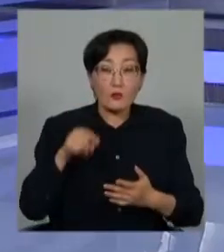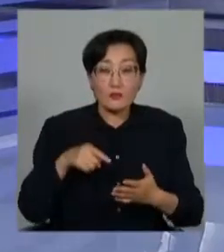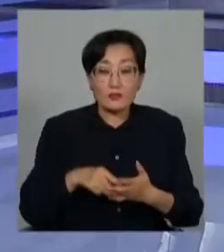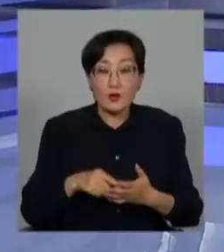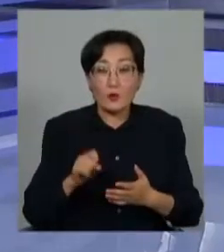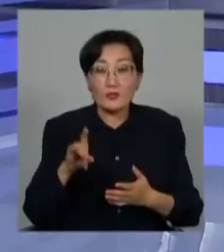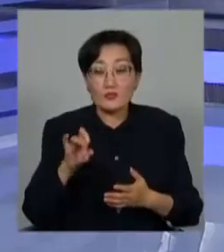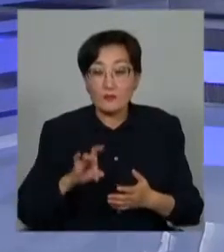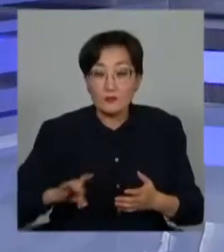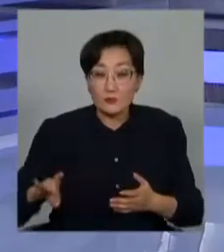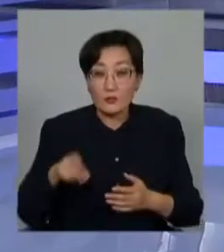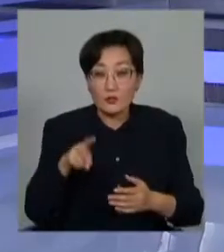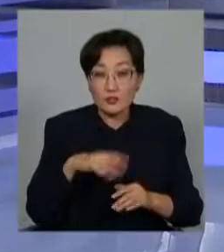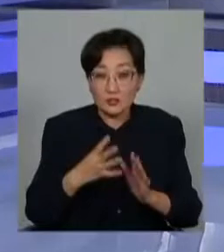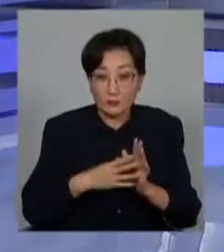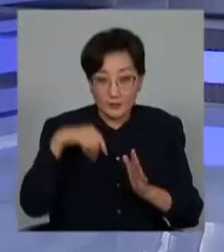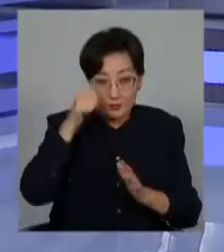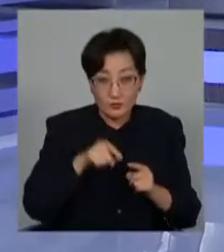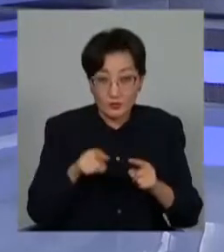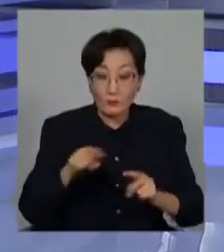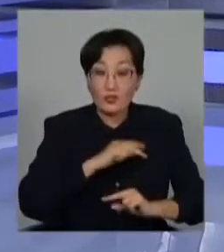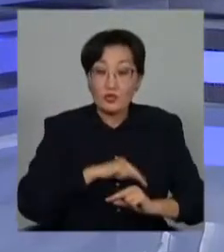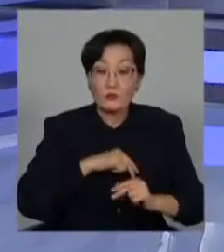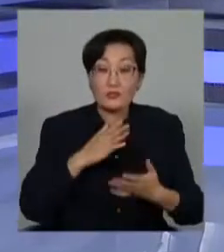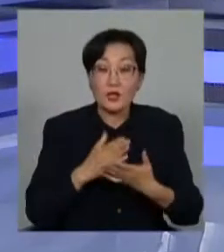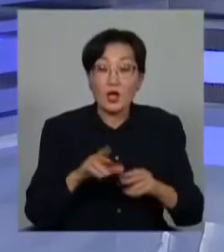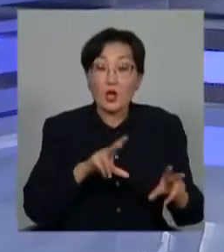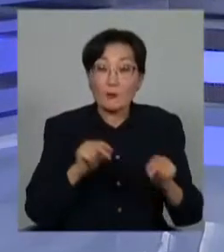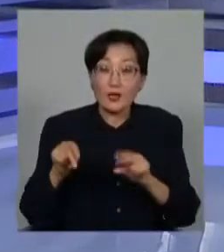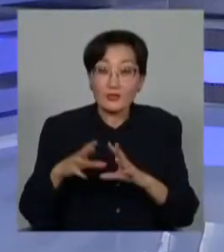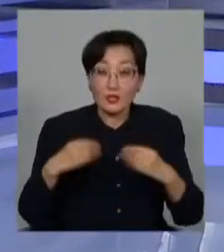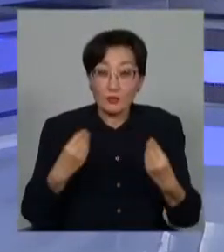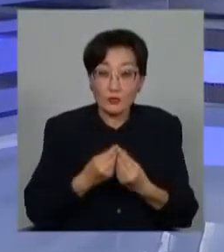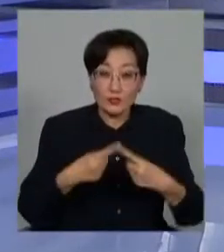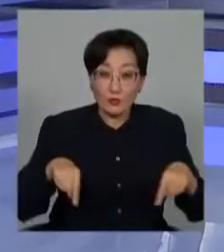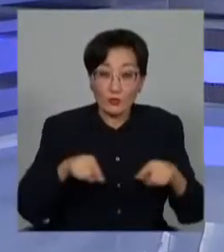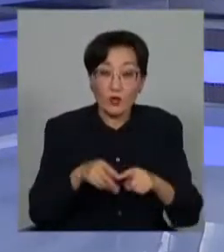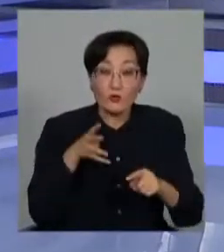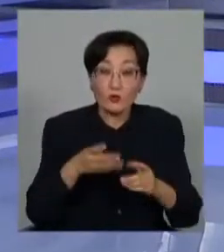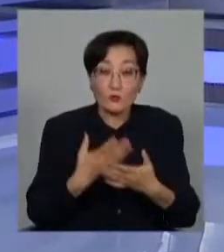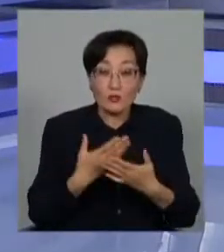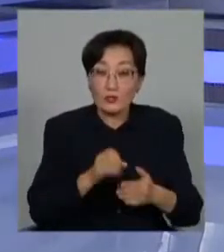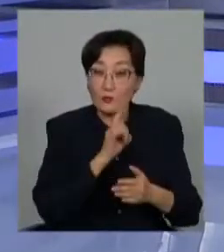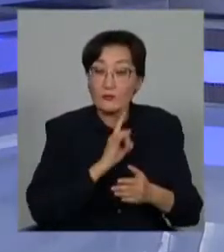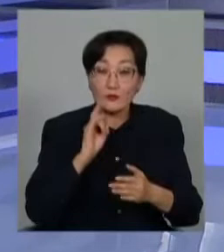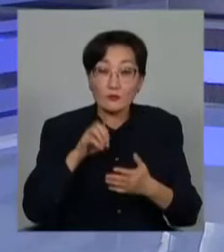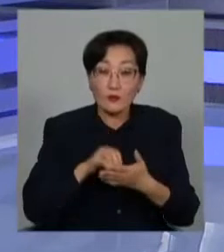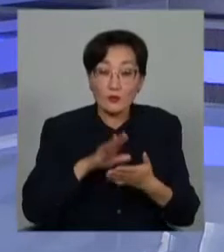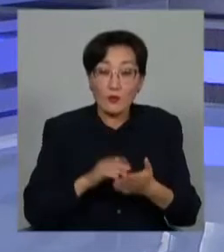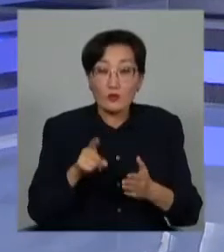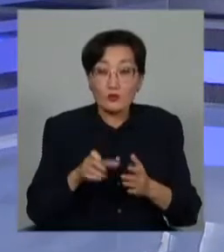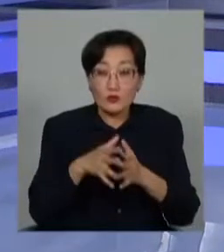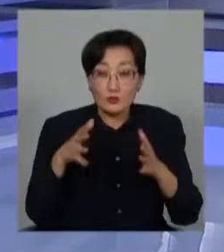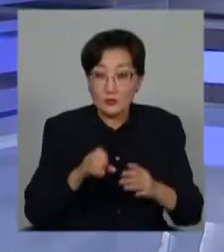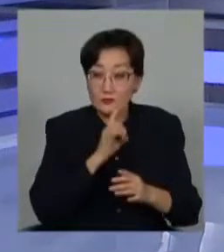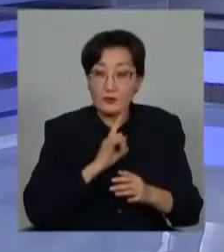Алматының Әуезов ауданында 2019 жылдан бері жұмыс істеп тұрған бақытты отбасы орталығына 4000-ға жуық ана тіркеліп, соның 150-ден